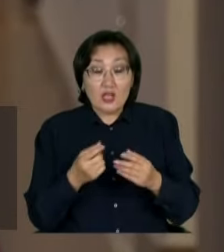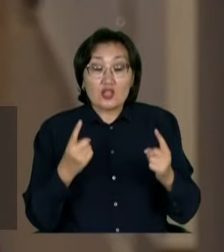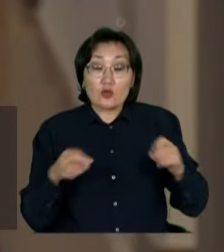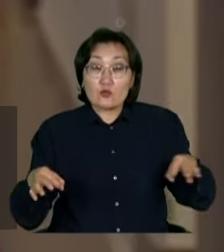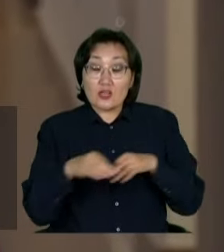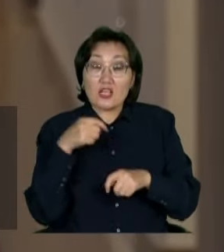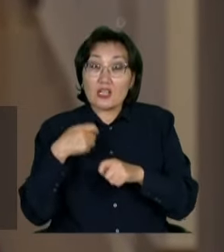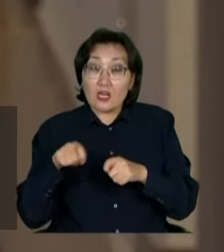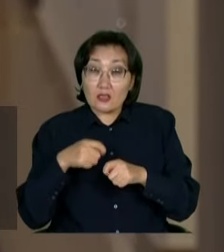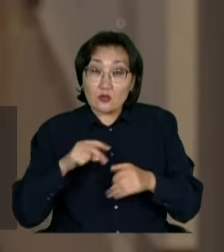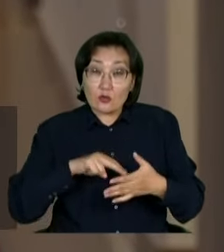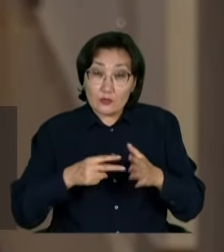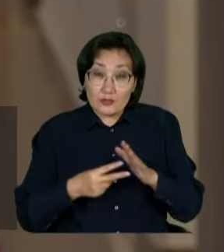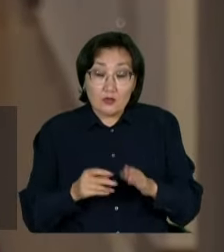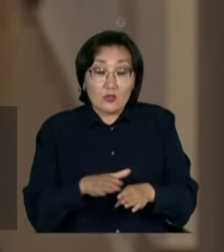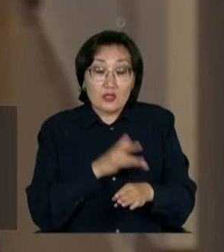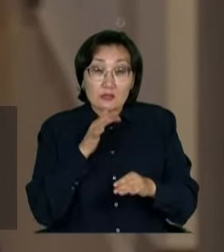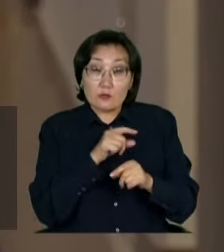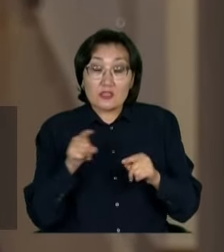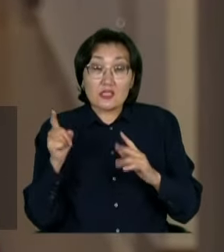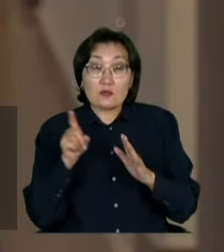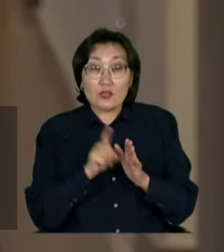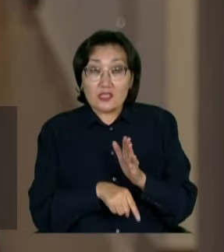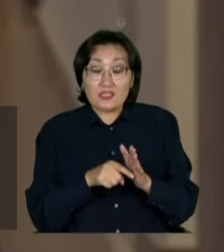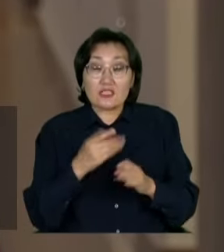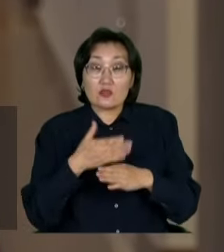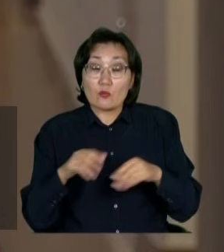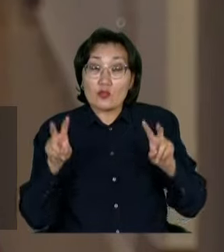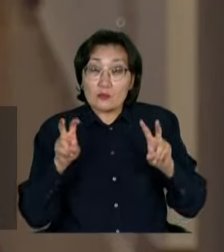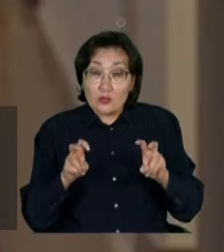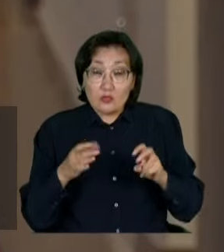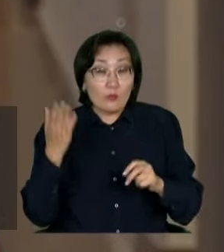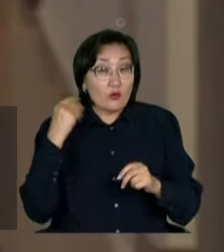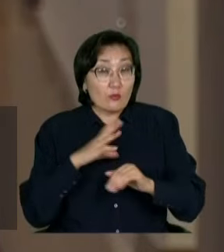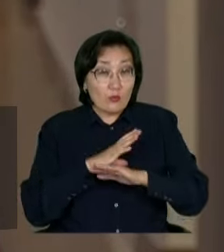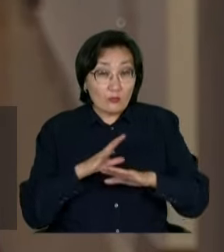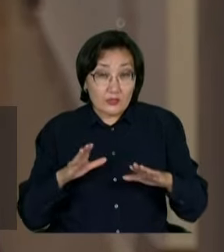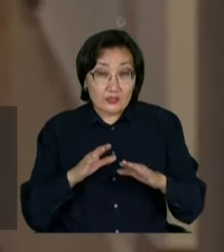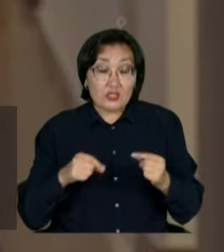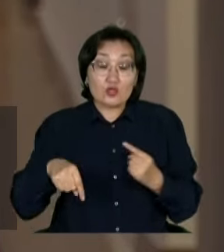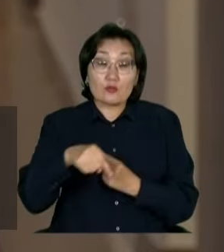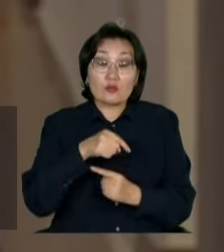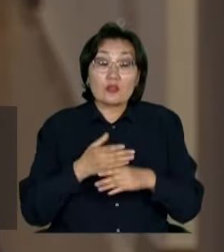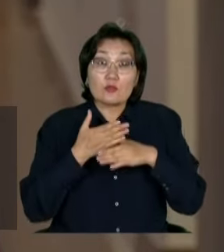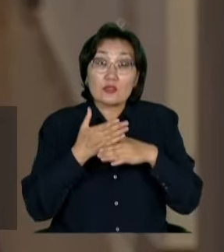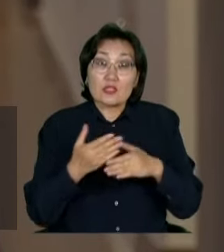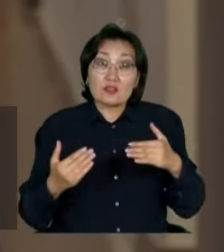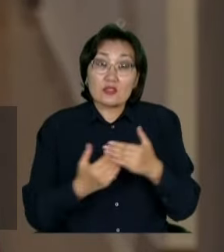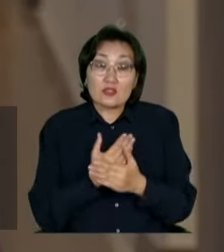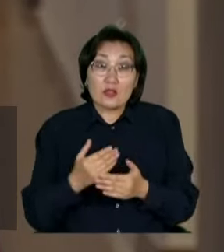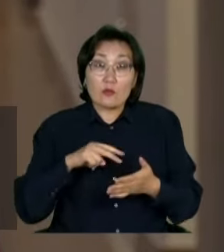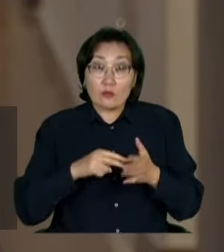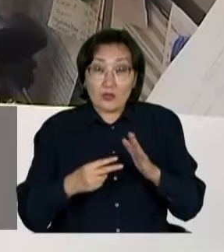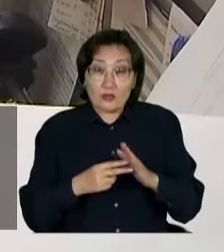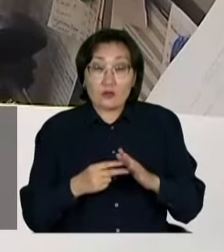жобаларды қаржыландыруды көздейді. Ұзақ мерзімге арзан несие деп аталады. Бұл бізде бұрын соңды болмаған бизнеске жәрдемдесудің жаңа жолдарының